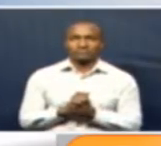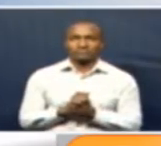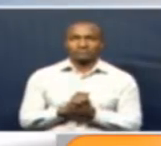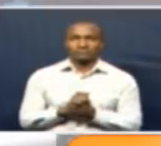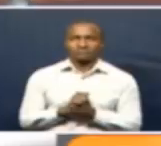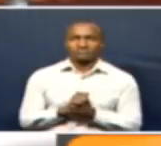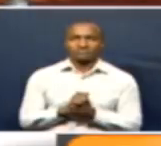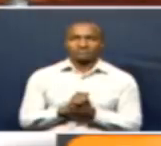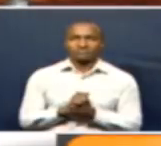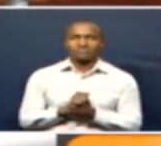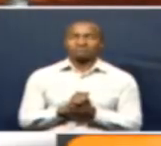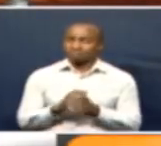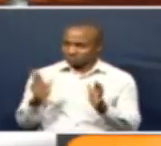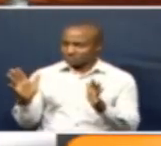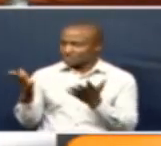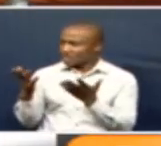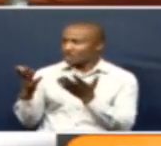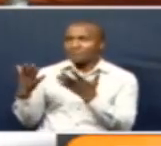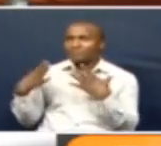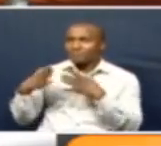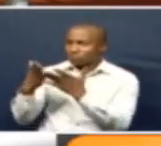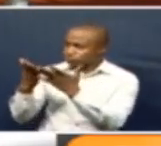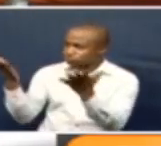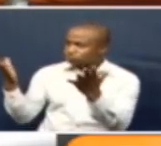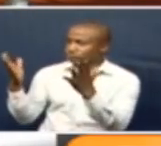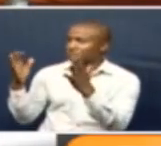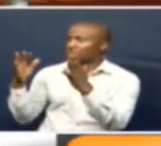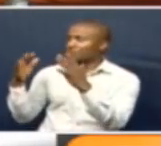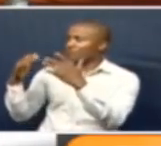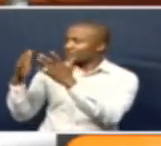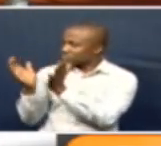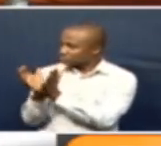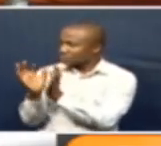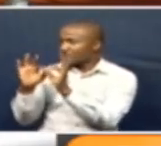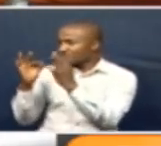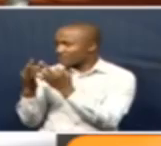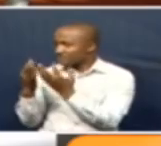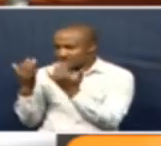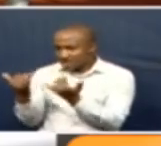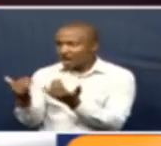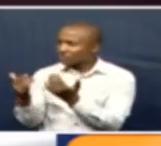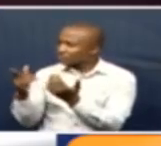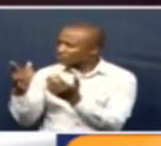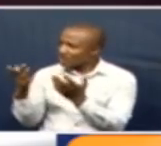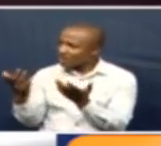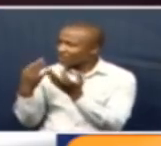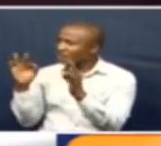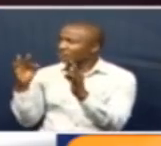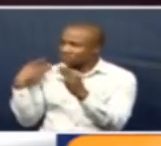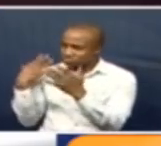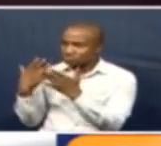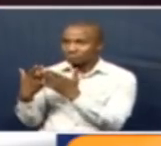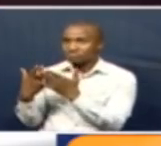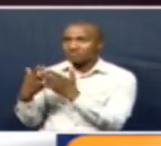Society, yani jamii, imekuchukulia kivipi. Umeishi labda maisha ya freedom sasa kwa muda.